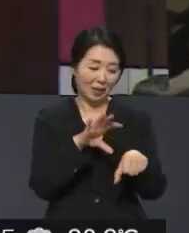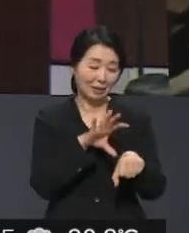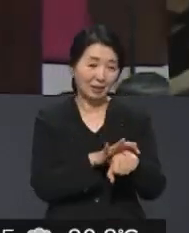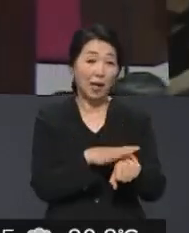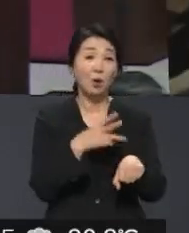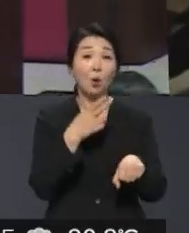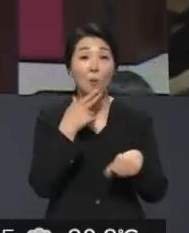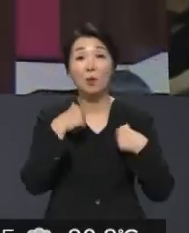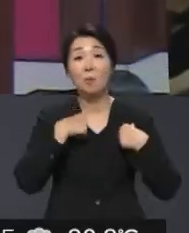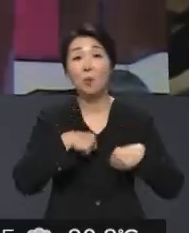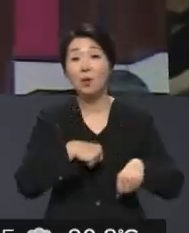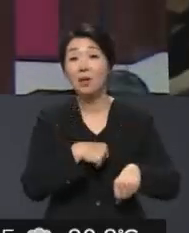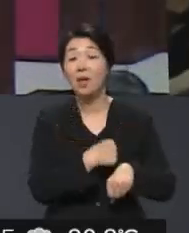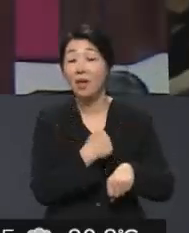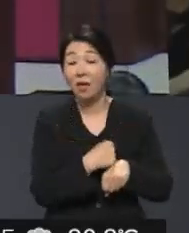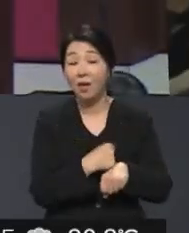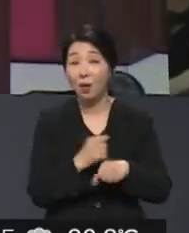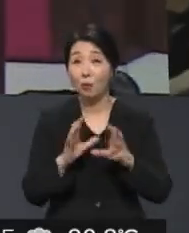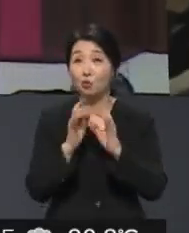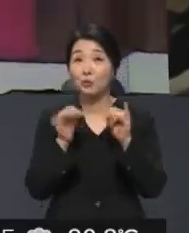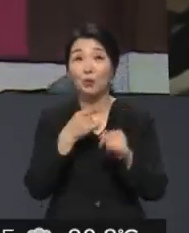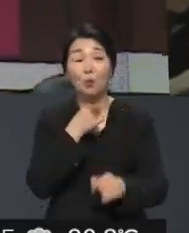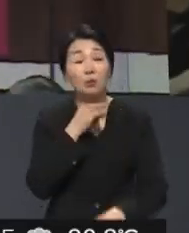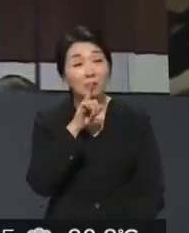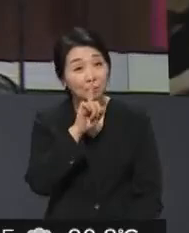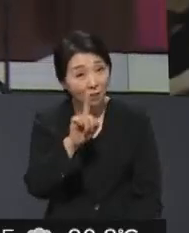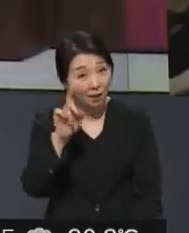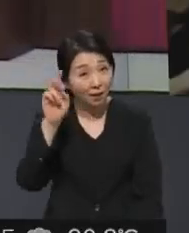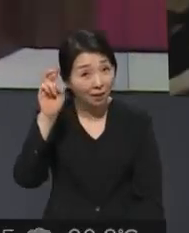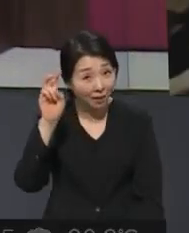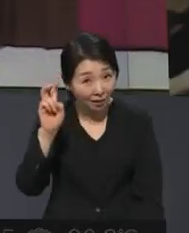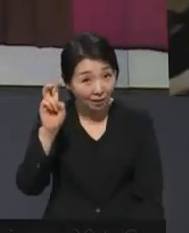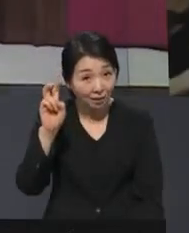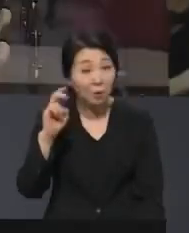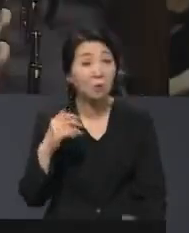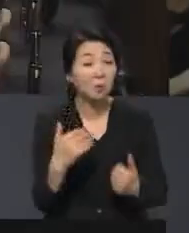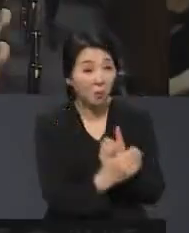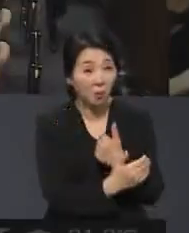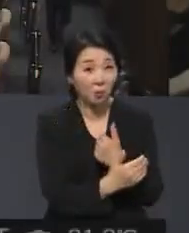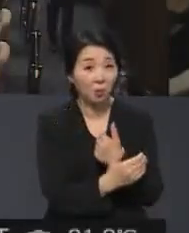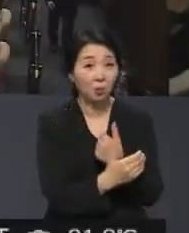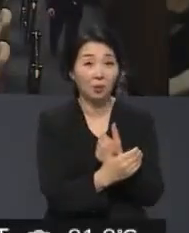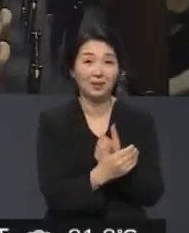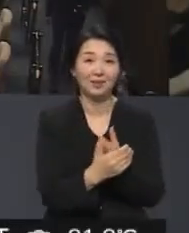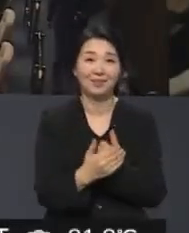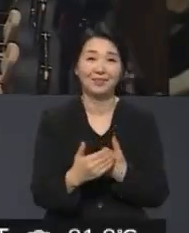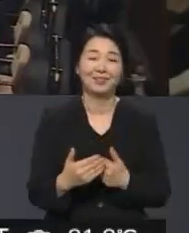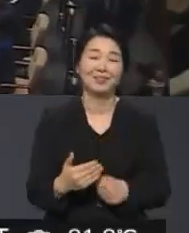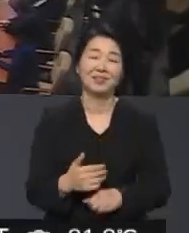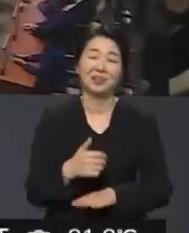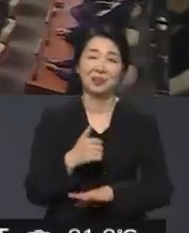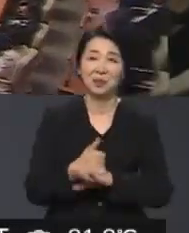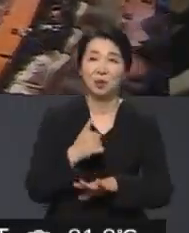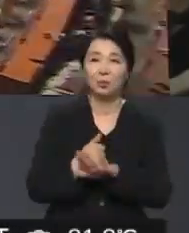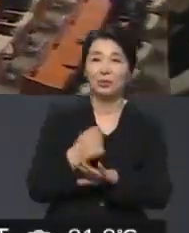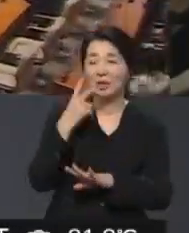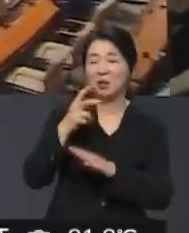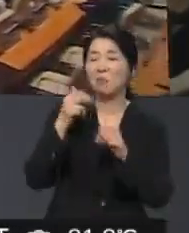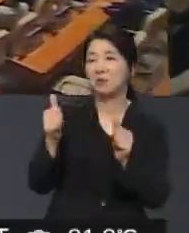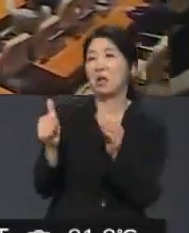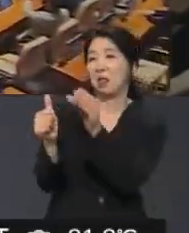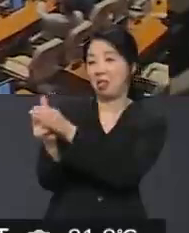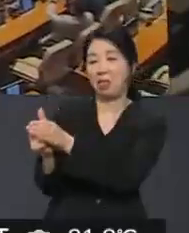특권 포기 오랜만에 국민들이 듣고 싶었던 이야기가 나왔다 이렇게 옹호를 하면서요. 공은 검찰로 넘어갔다고